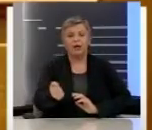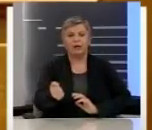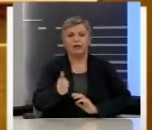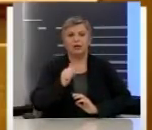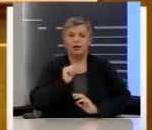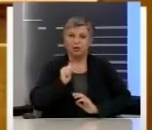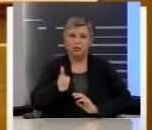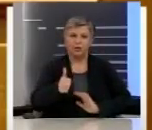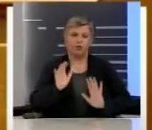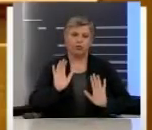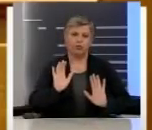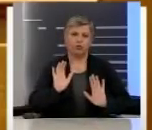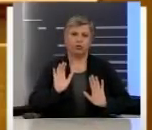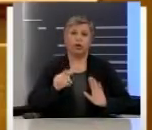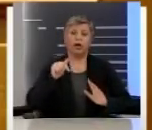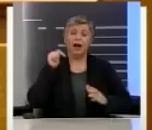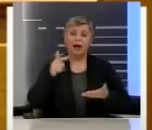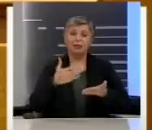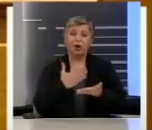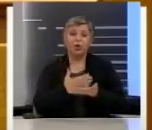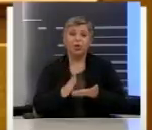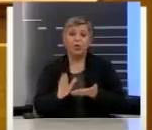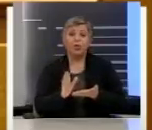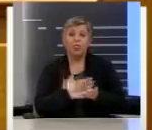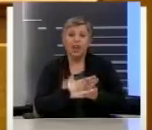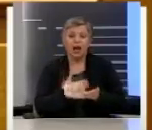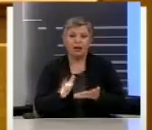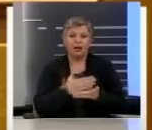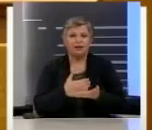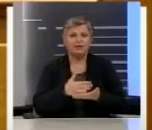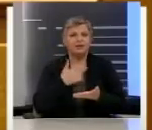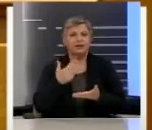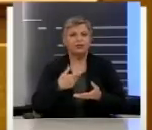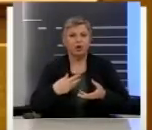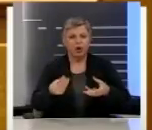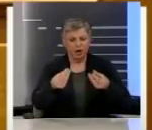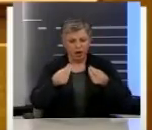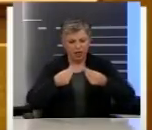των διακρίσεων που δηλητηριάζουν και εν τέλει διχάζουν την κοινωνία μας.